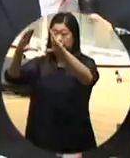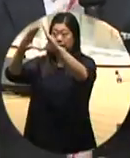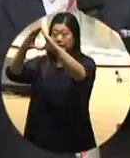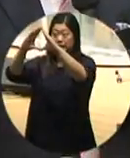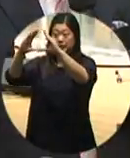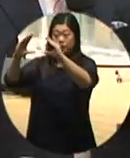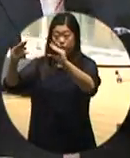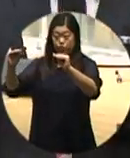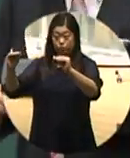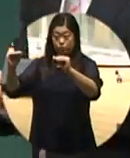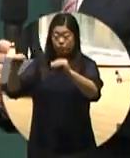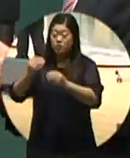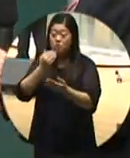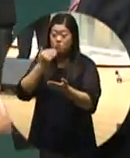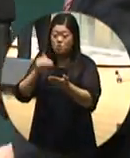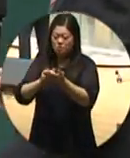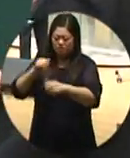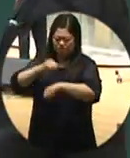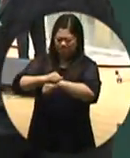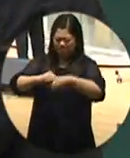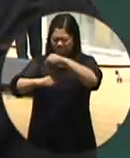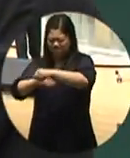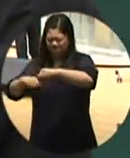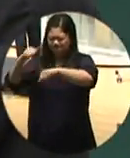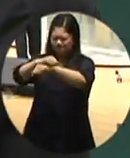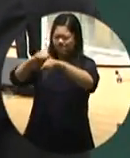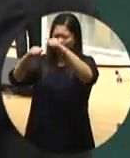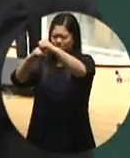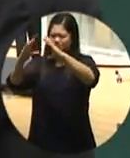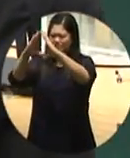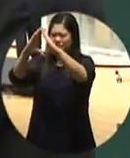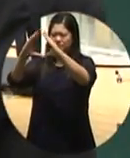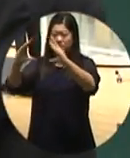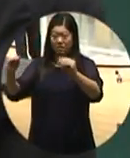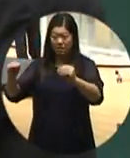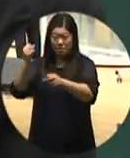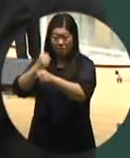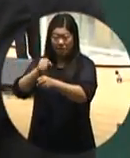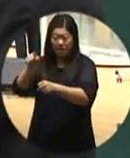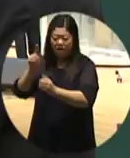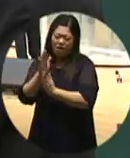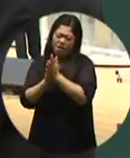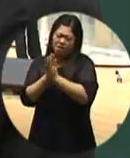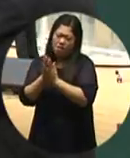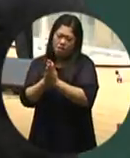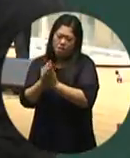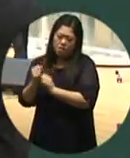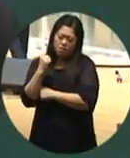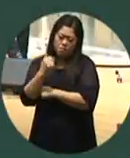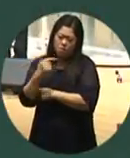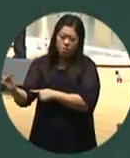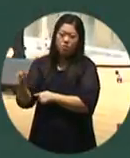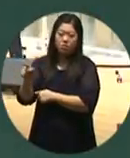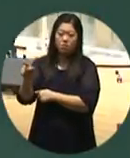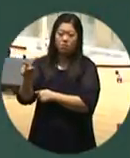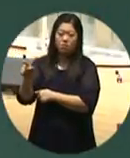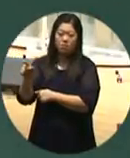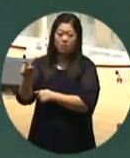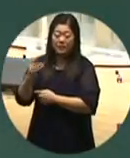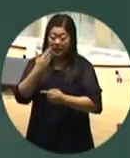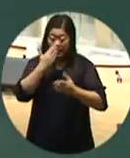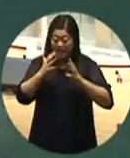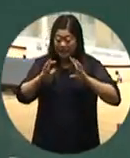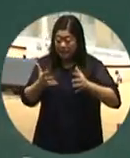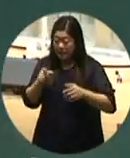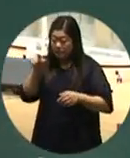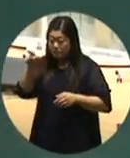우상이었죠. Well, of course, Egypt had so many different gods and idols, but they really had the special idol of the pyramid. 여기에 이스라엘 민족이 쓰임 받는